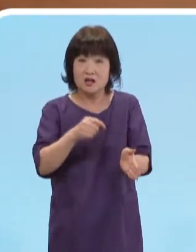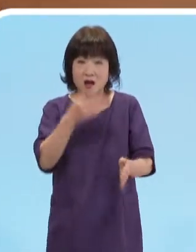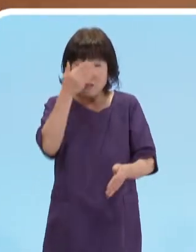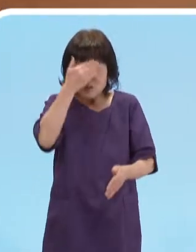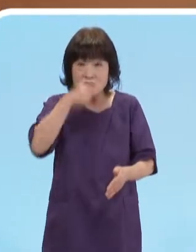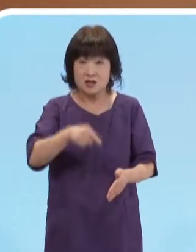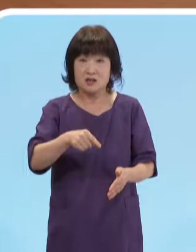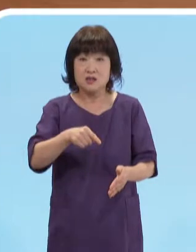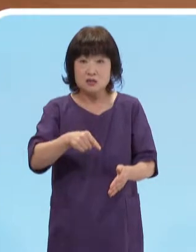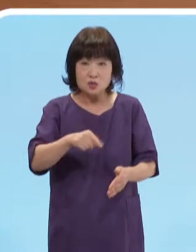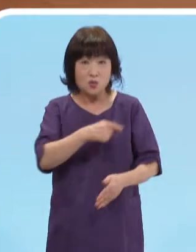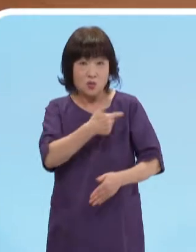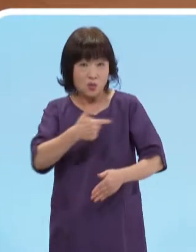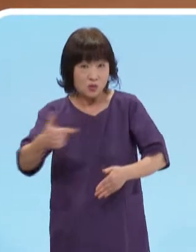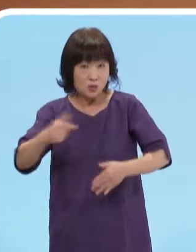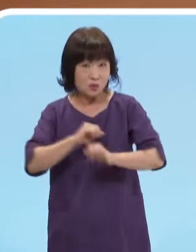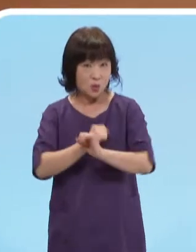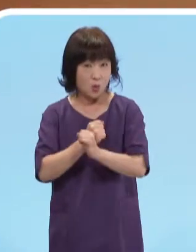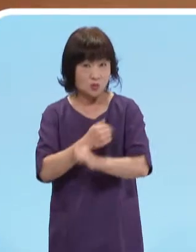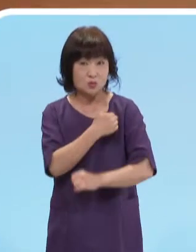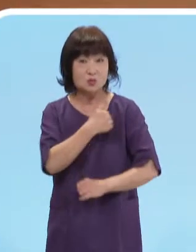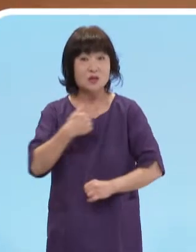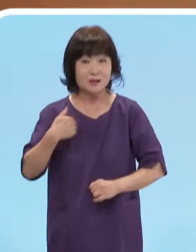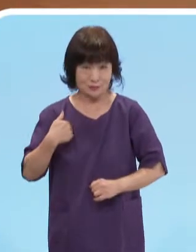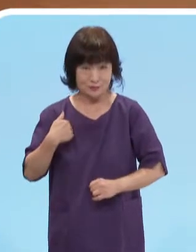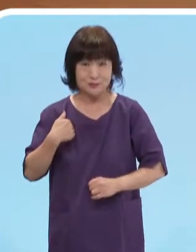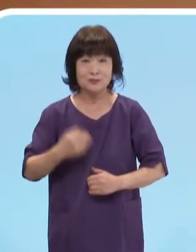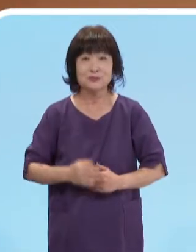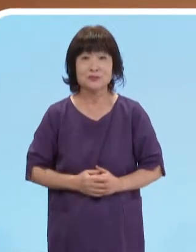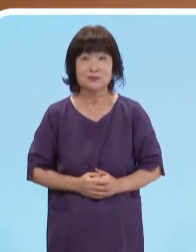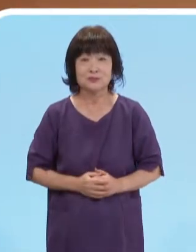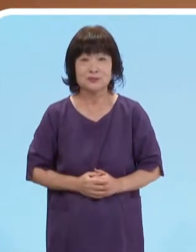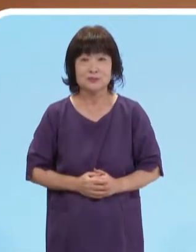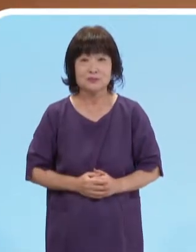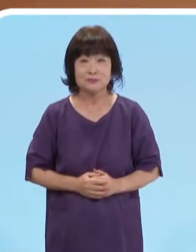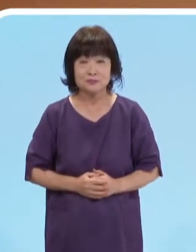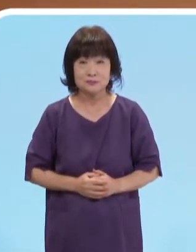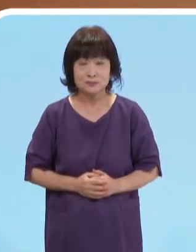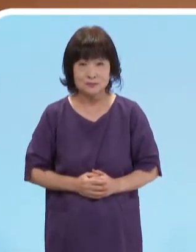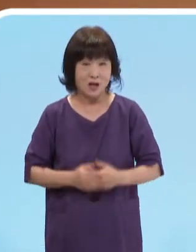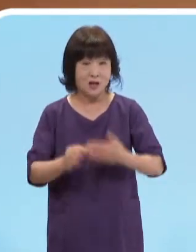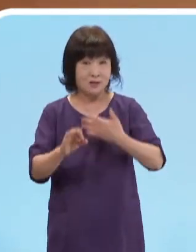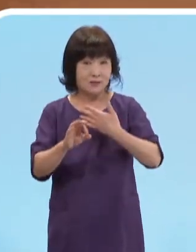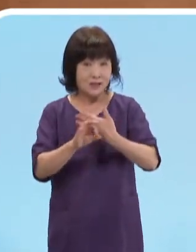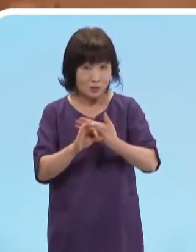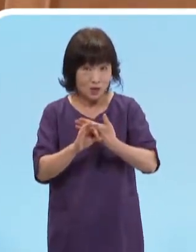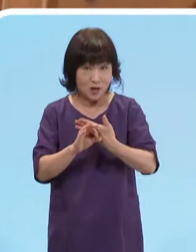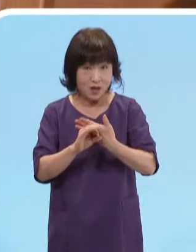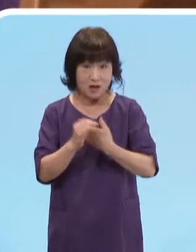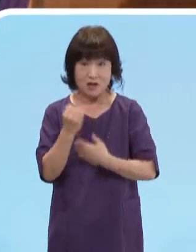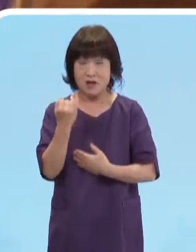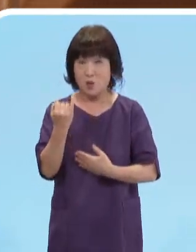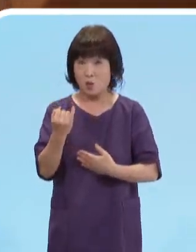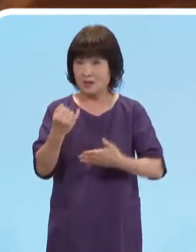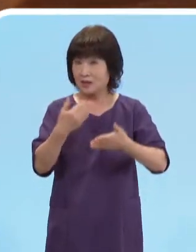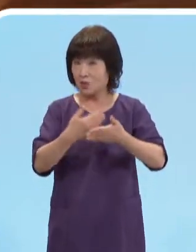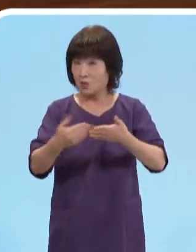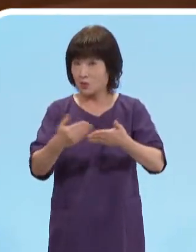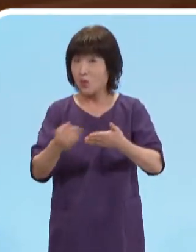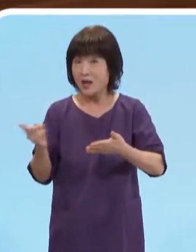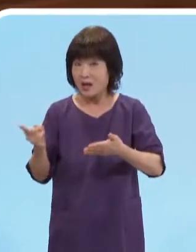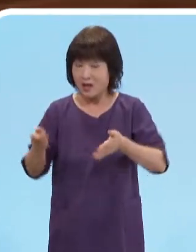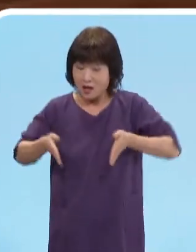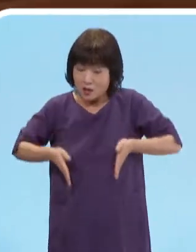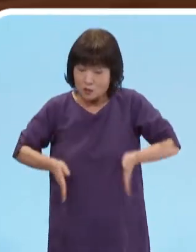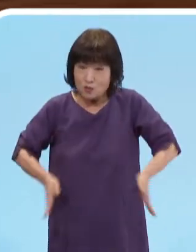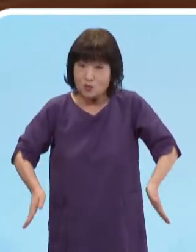で楽しいのかなと、まあ、そこは多分クリエイター冥利に尽きるのかなと思って、例えば、まあ、こういう女の子、